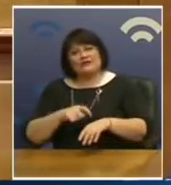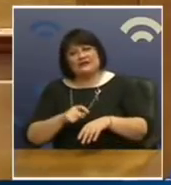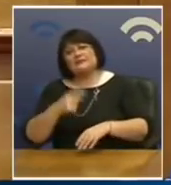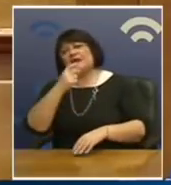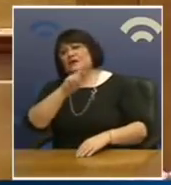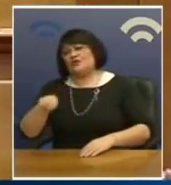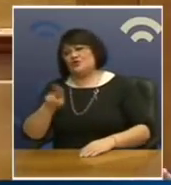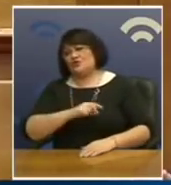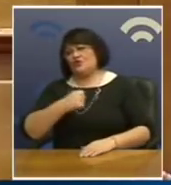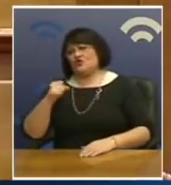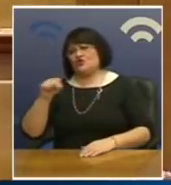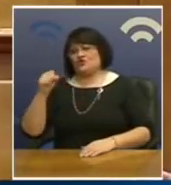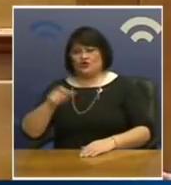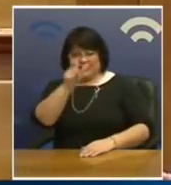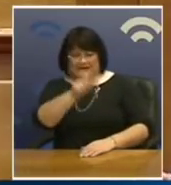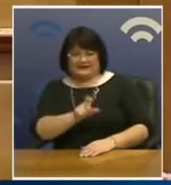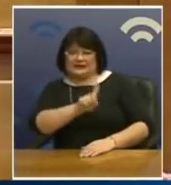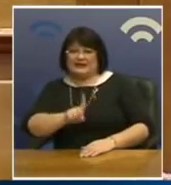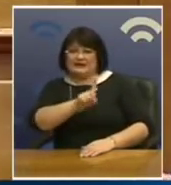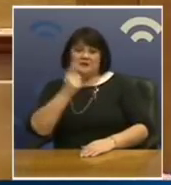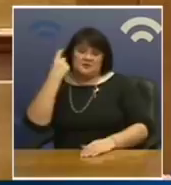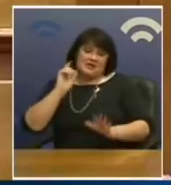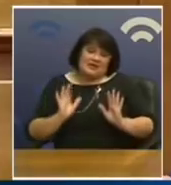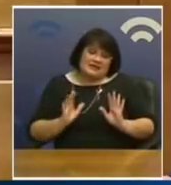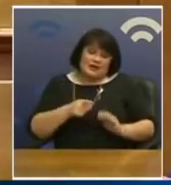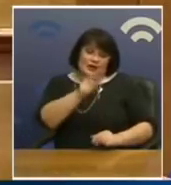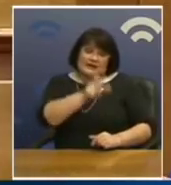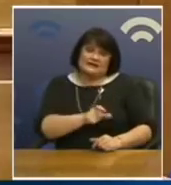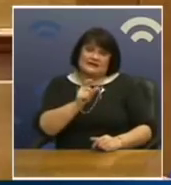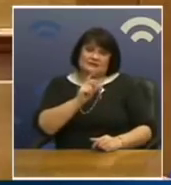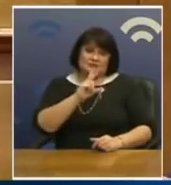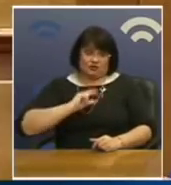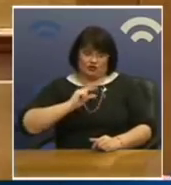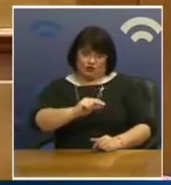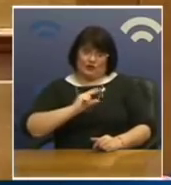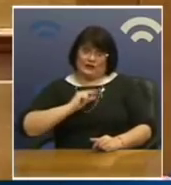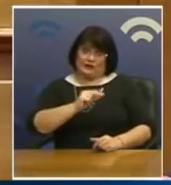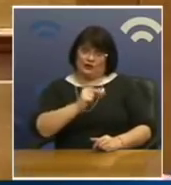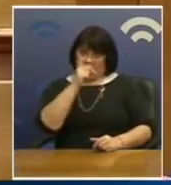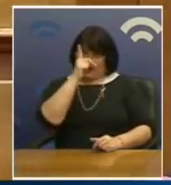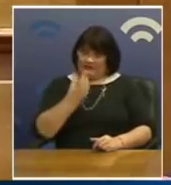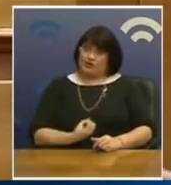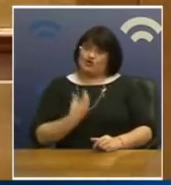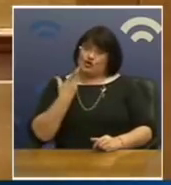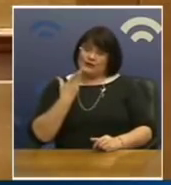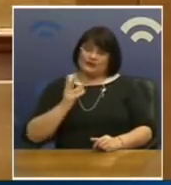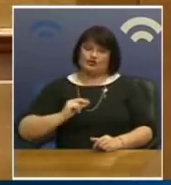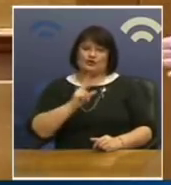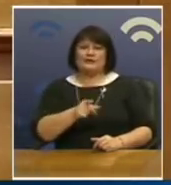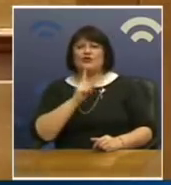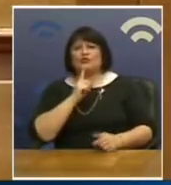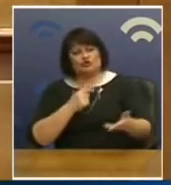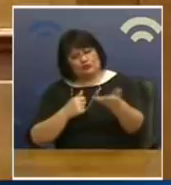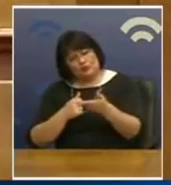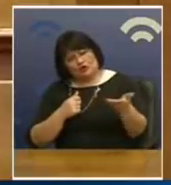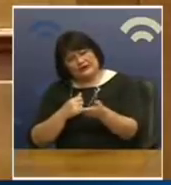απορρίπτονται. Εσείς κύριε Μητσοτάκη, δεν ξέρω αν μπορείτε να πείτε το ίδιο. Αν είστε εσείς περήφανοι για αυτά που προτείνει